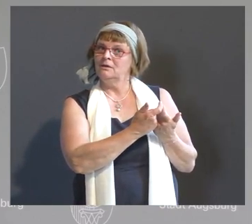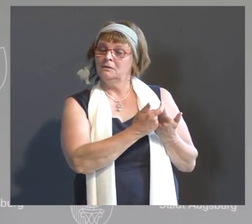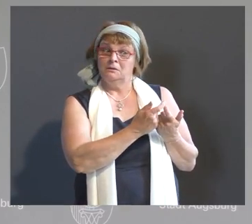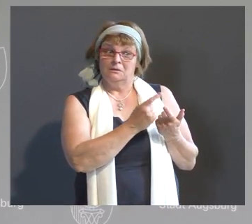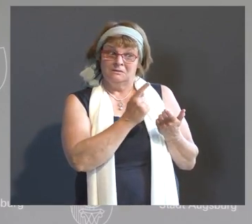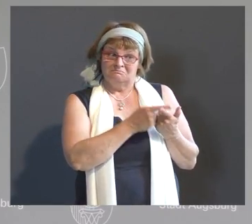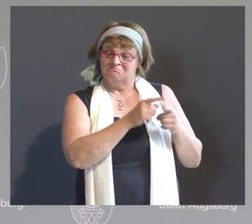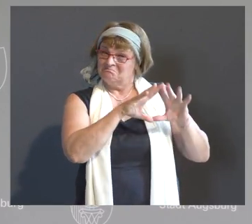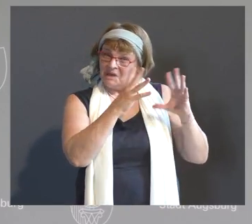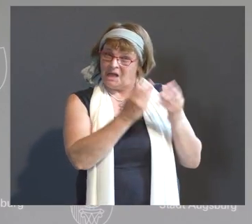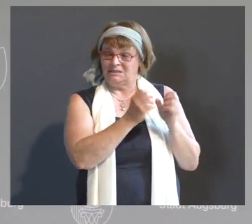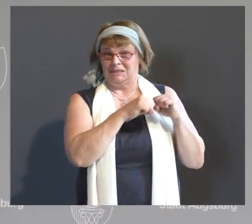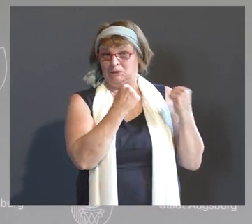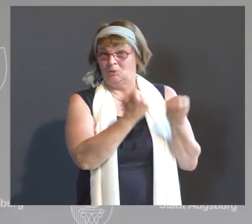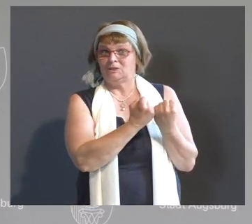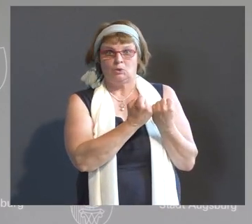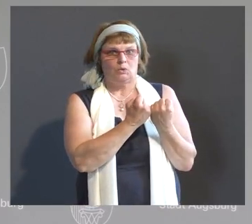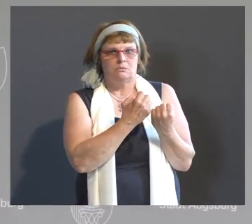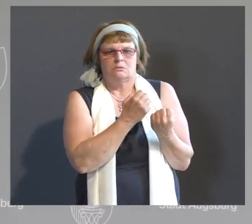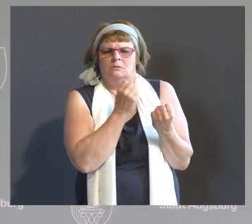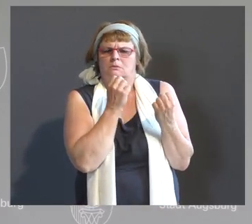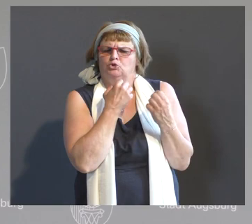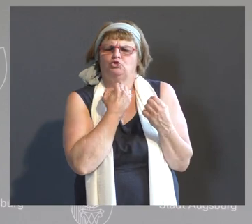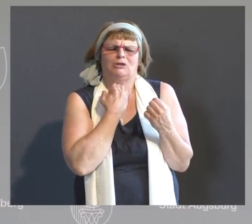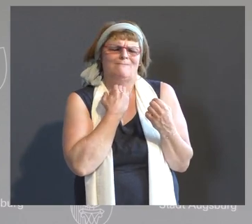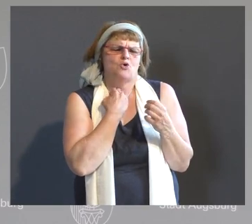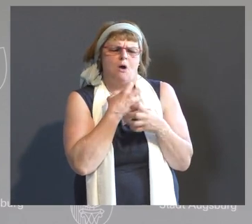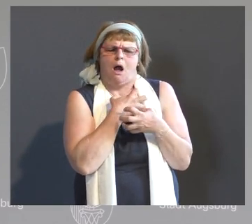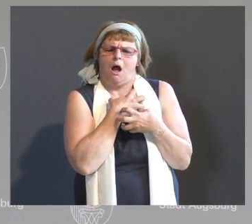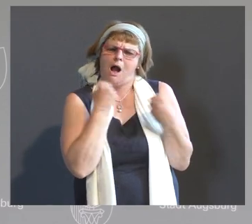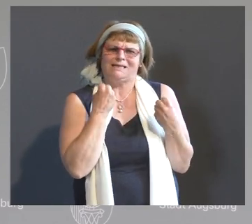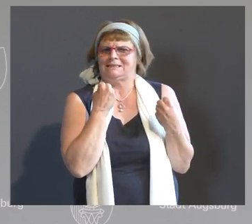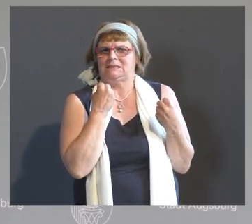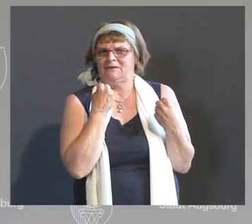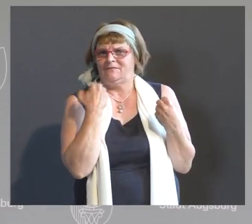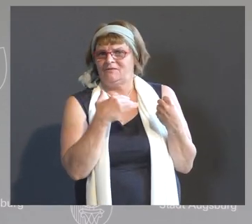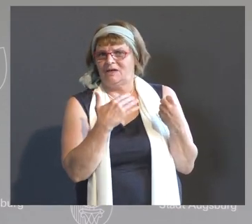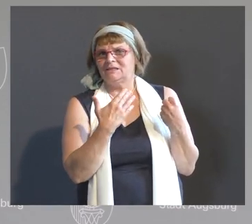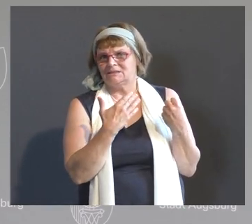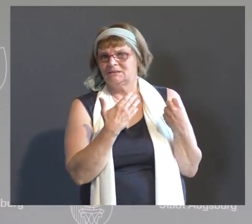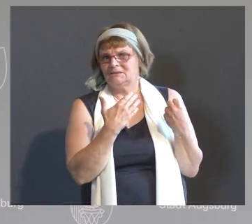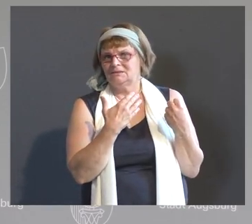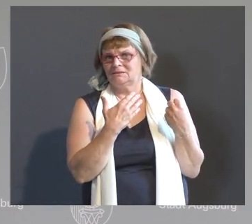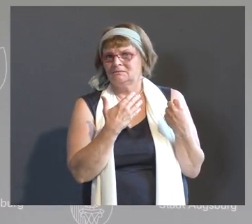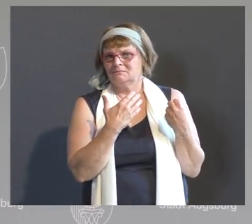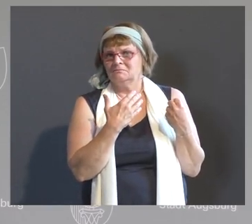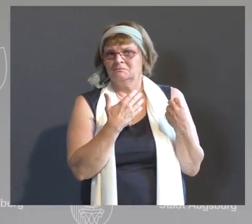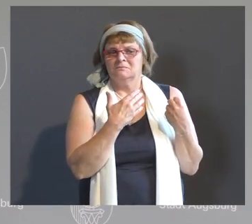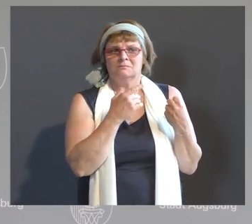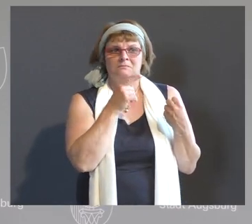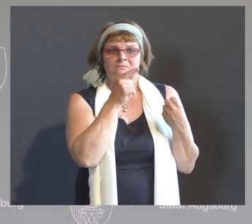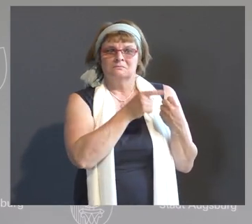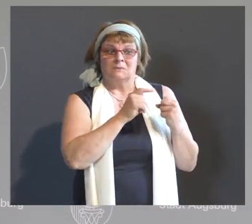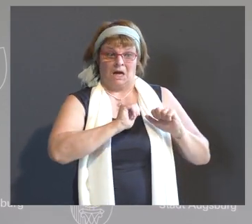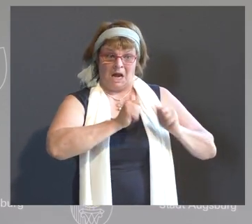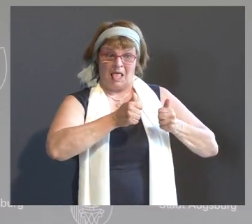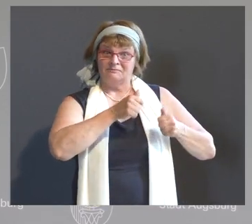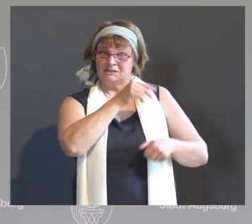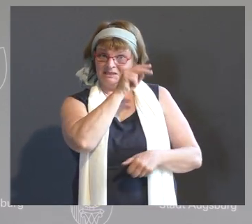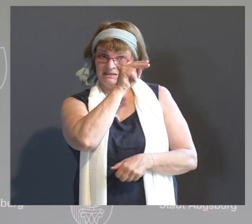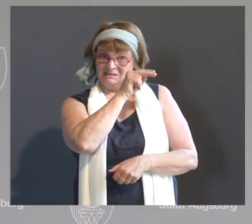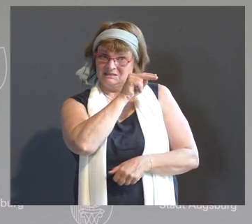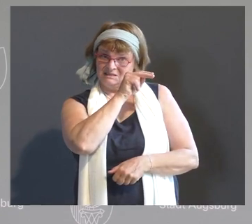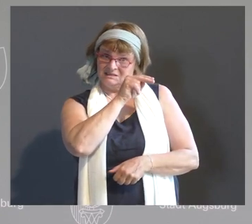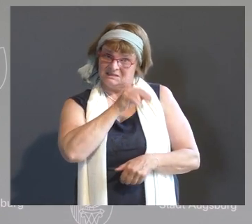hatte eine sehr aggressive Stimmung und unterm Strich muss ich sagen, gegen alle Autoritäten oder Hilfsdienste, die vom Staat